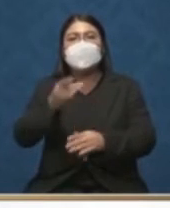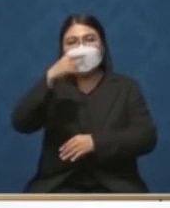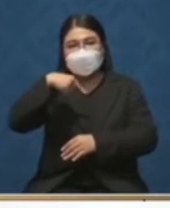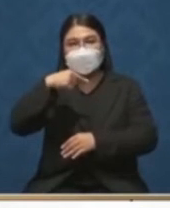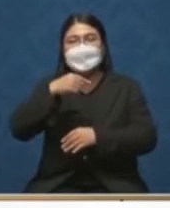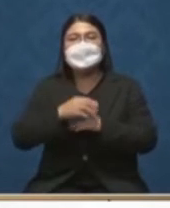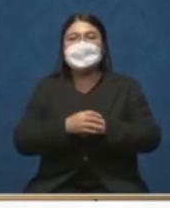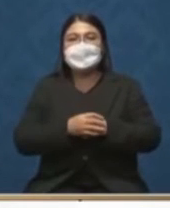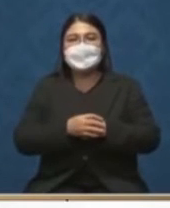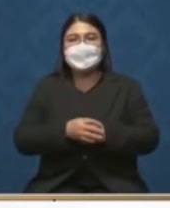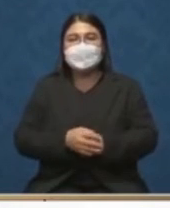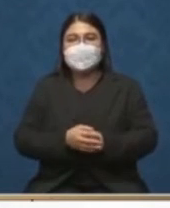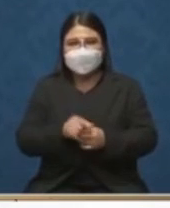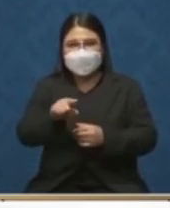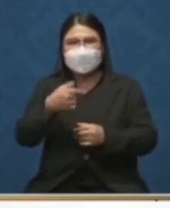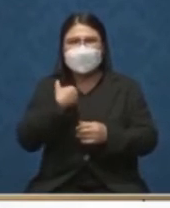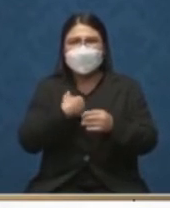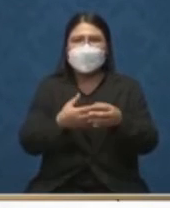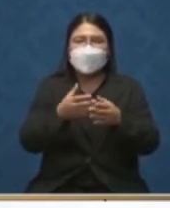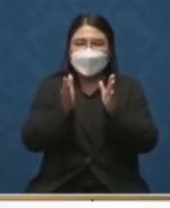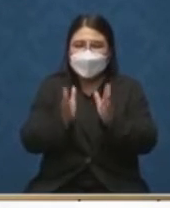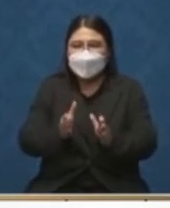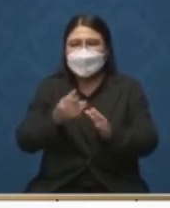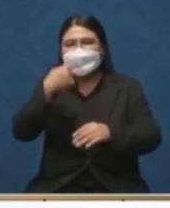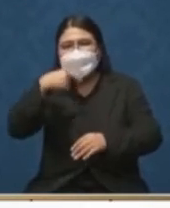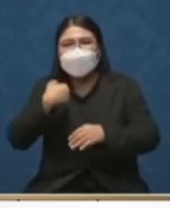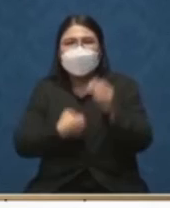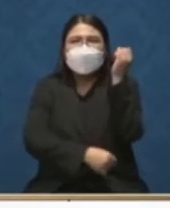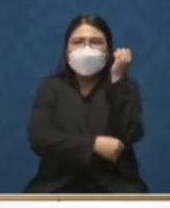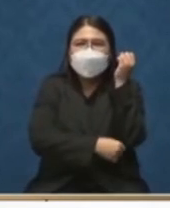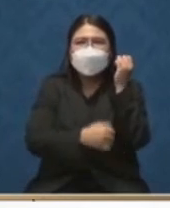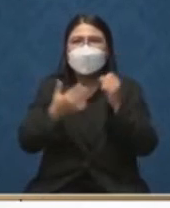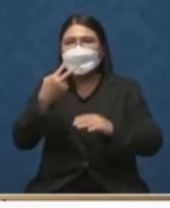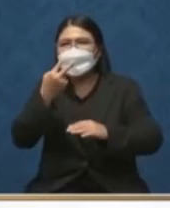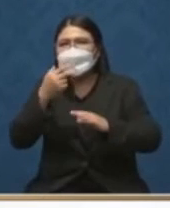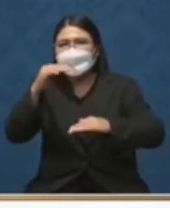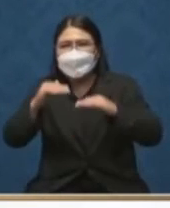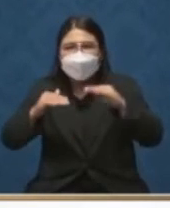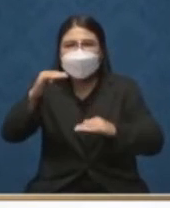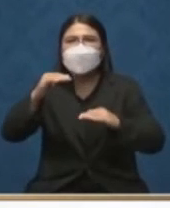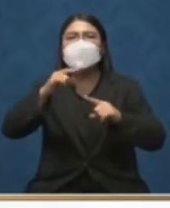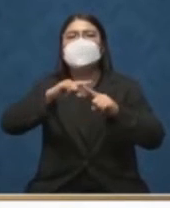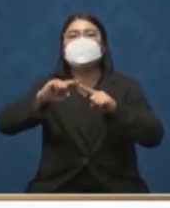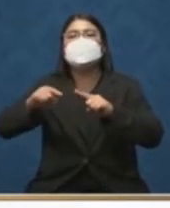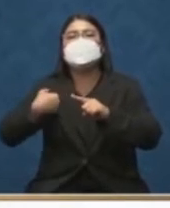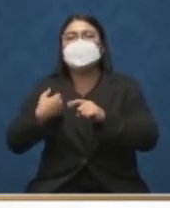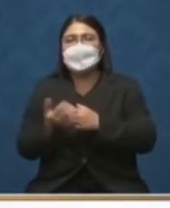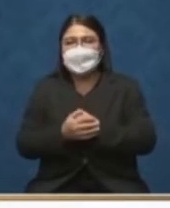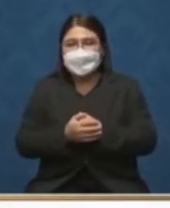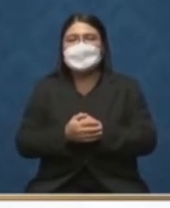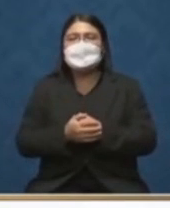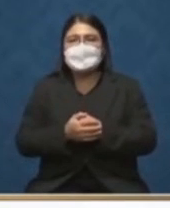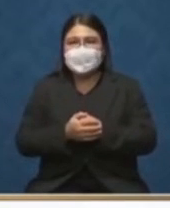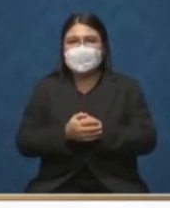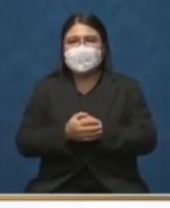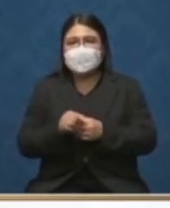ญจะเป็นทางแก้ปัญหาของประเทศในหลายเรื่องโดยเฉพาะพี่น้องประชาชนที่จะ